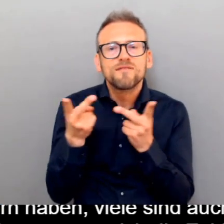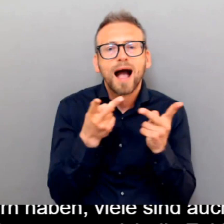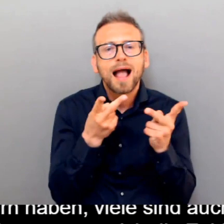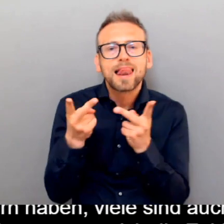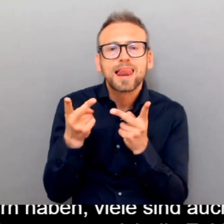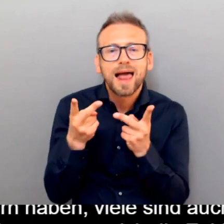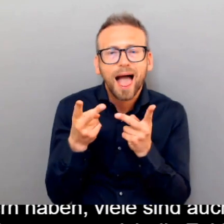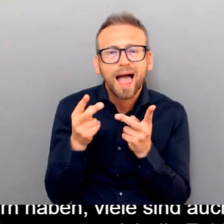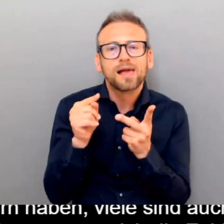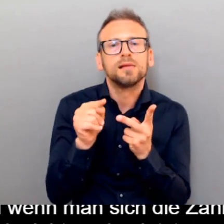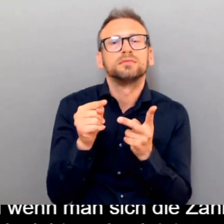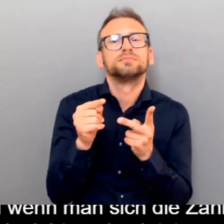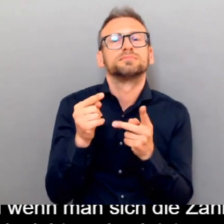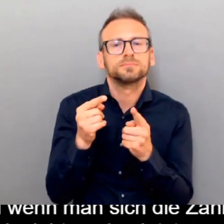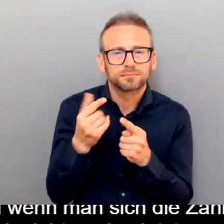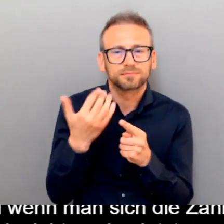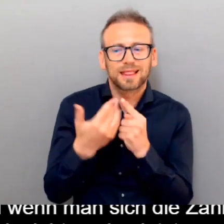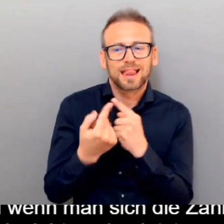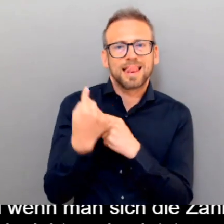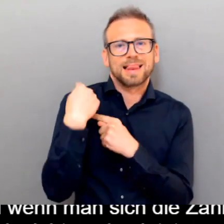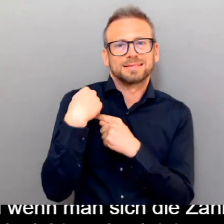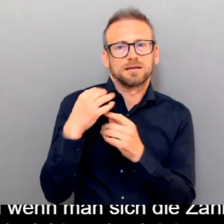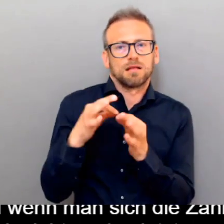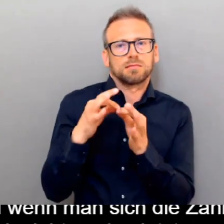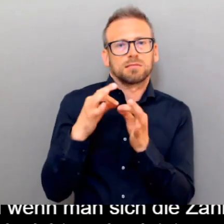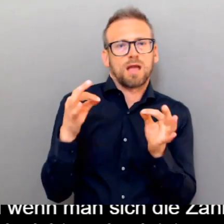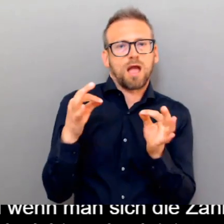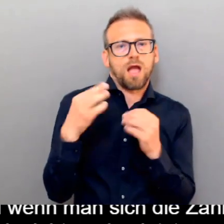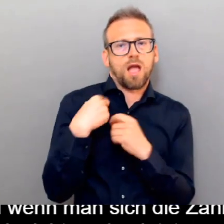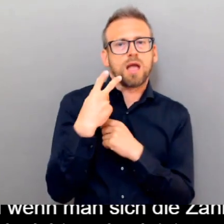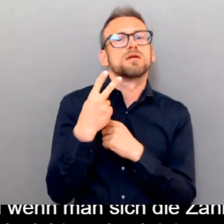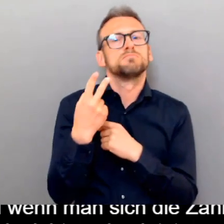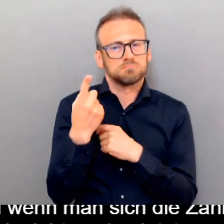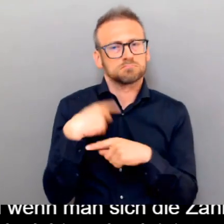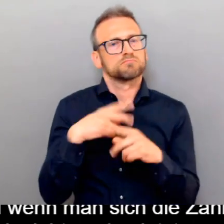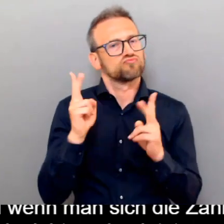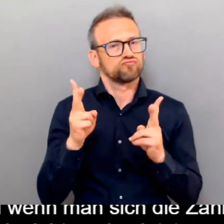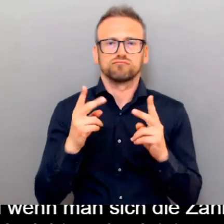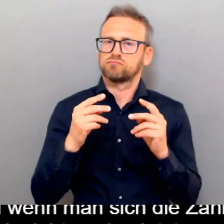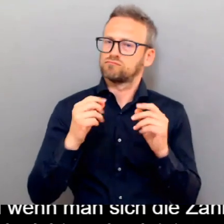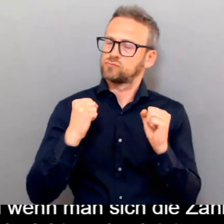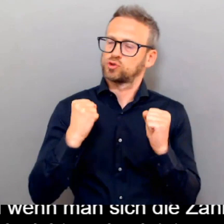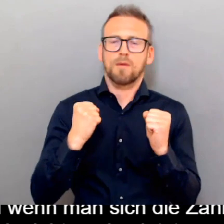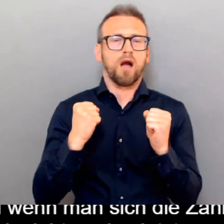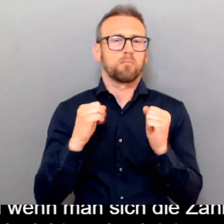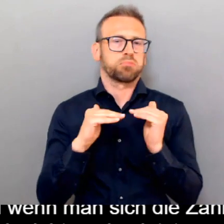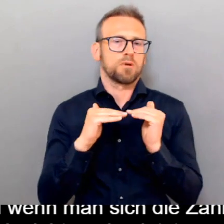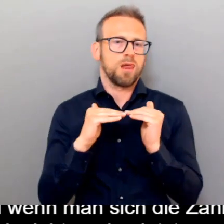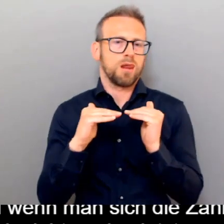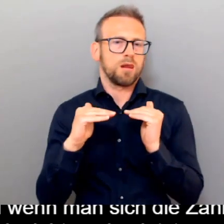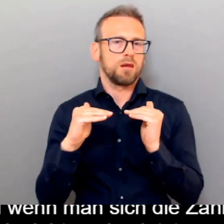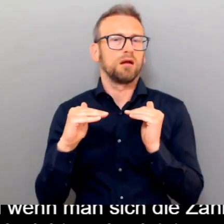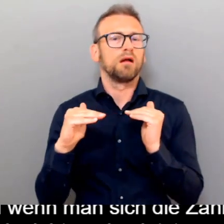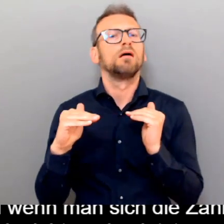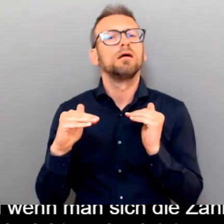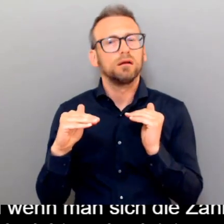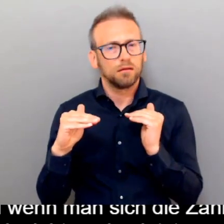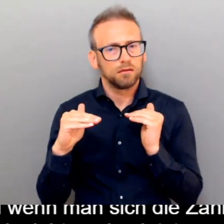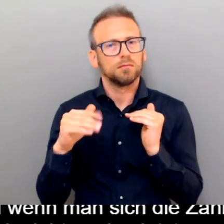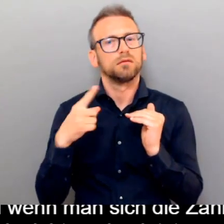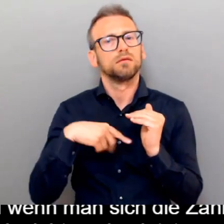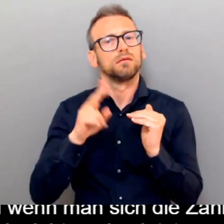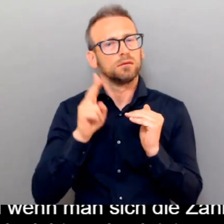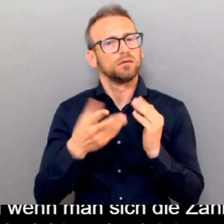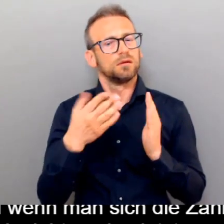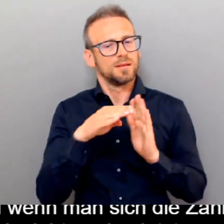Maßnahmen, die wir ergriffen haben, bisher nicht zu einem Anstieg groß geführt haben, sondern dass die Zahlen sehr